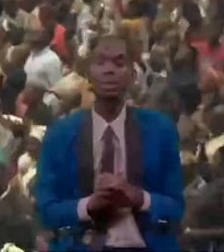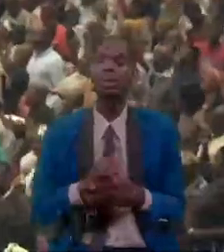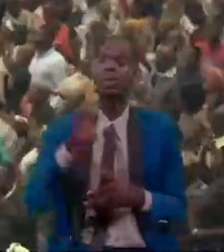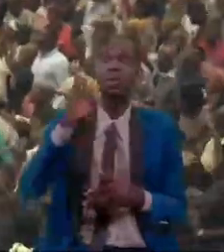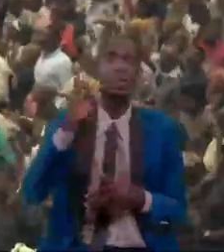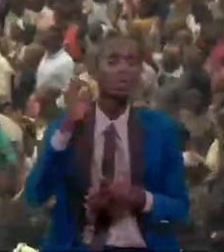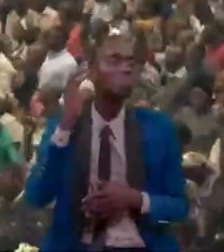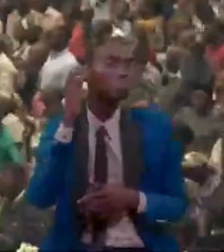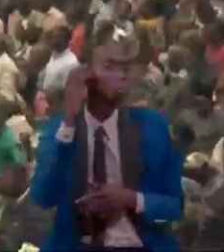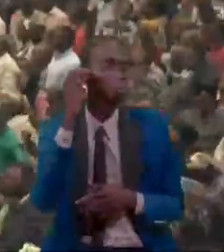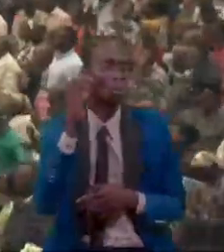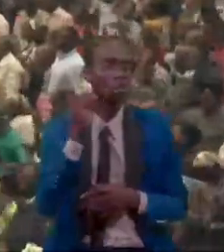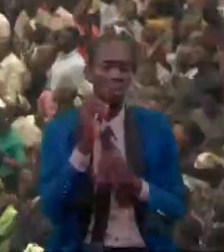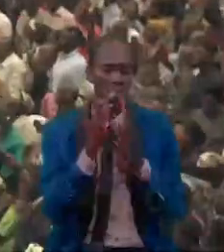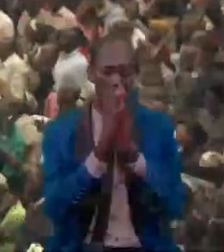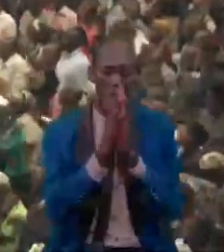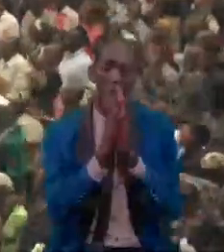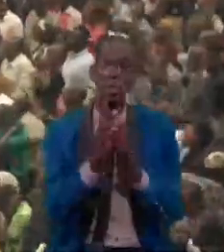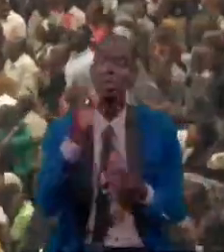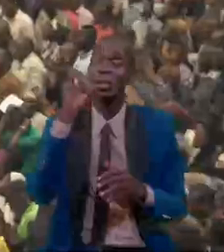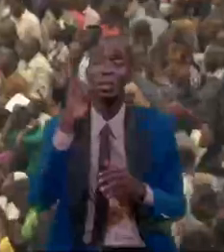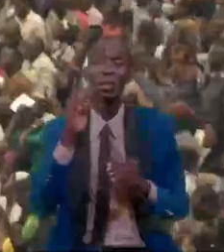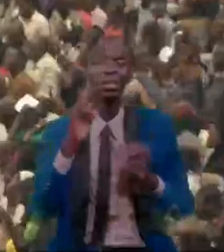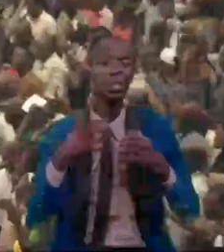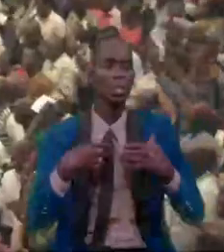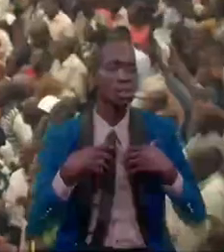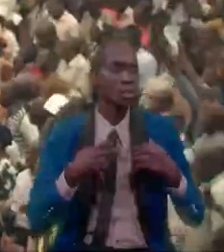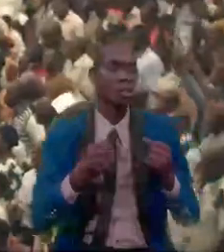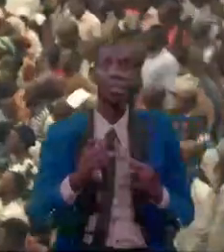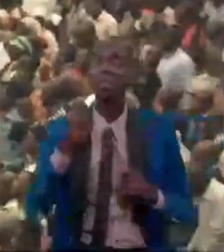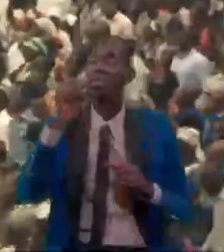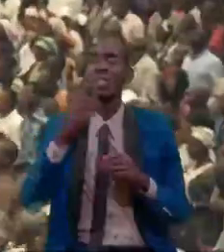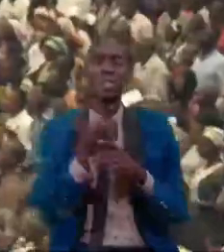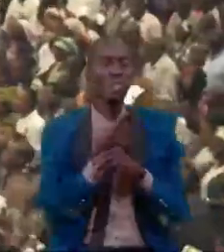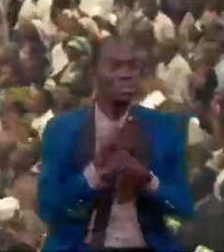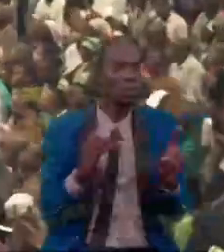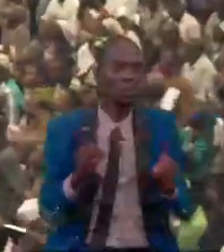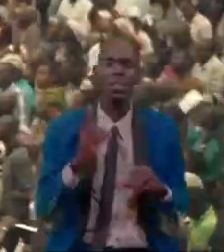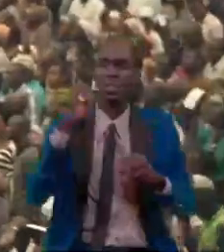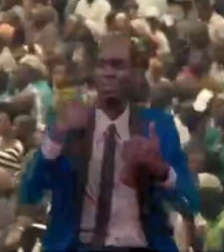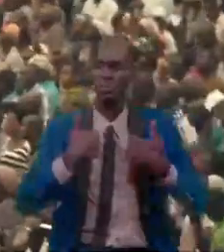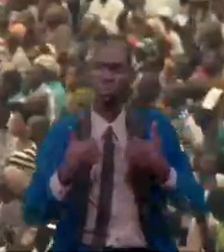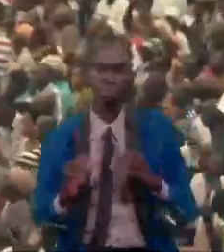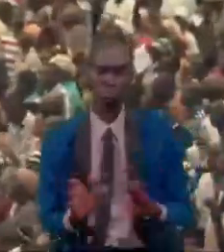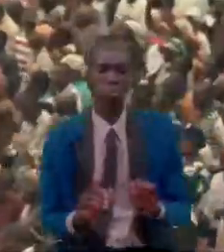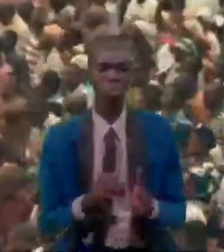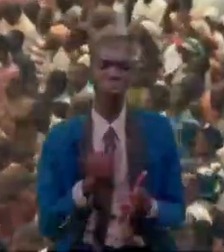Il est juste la prière. Il guérit. Il délivre. C'est fait.